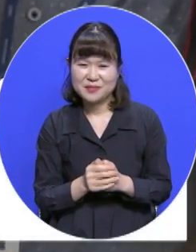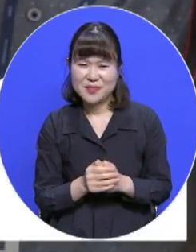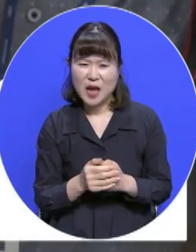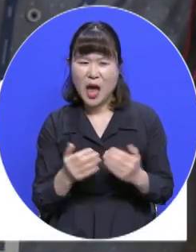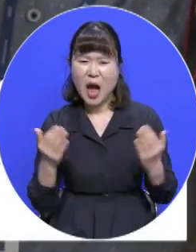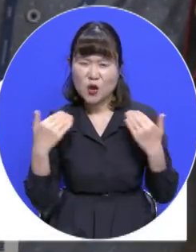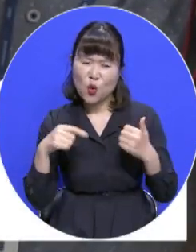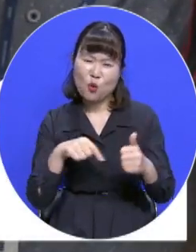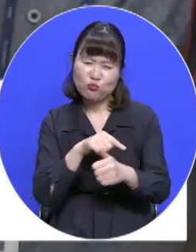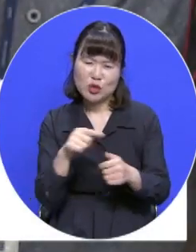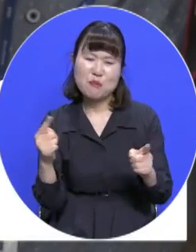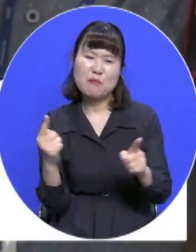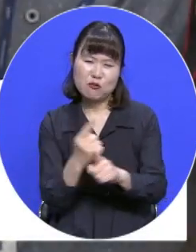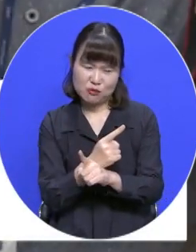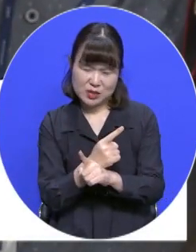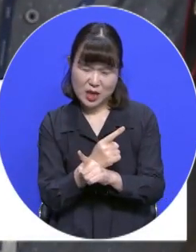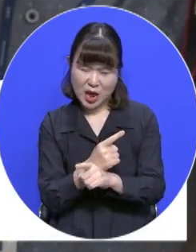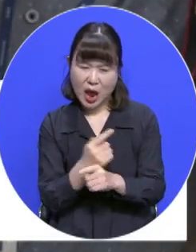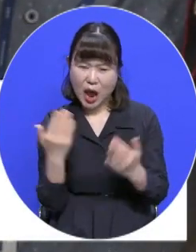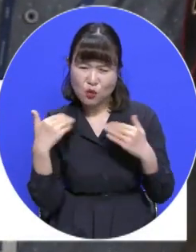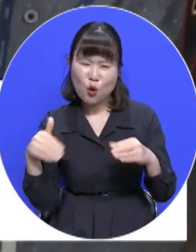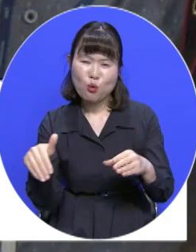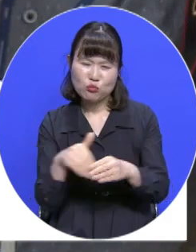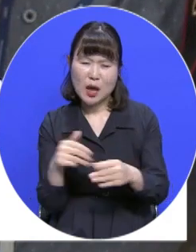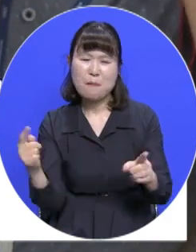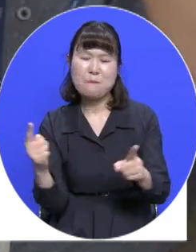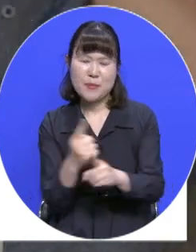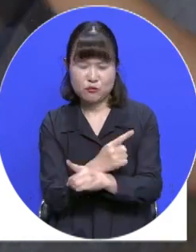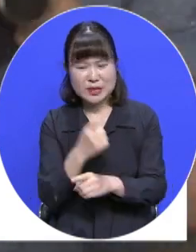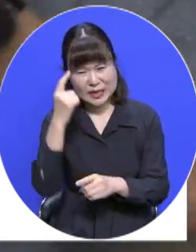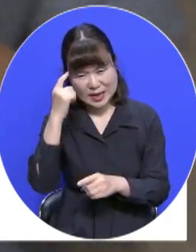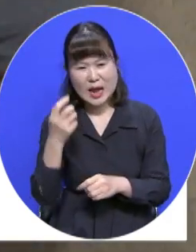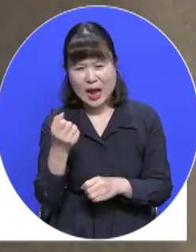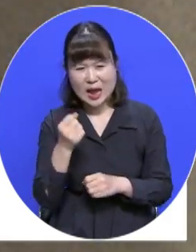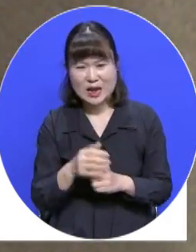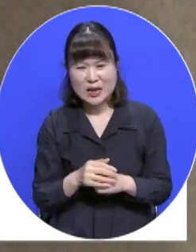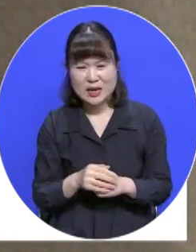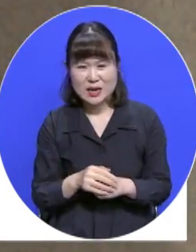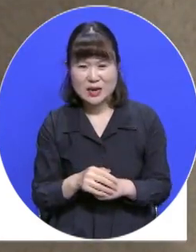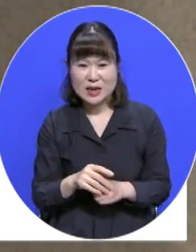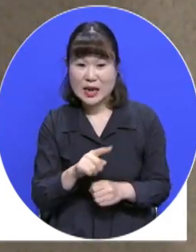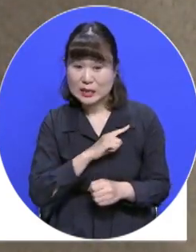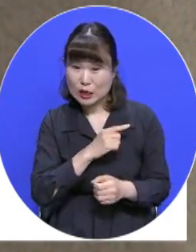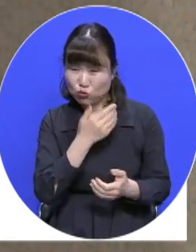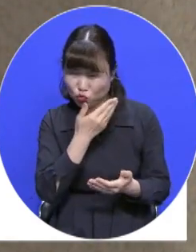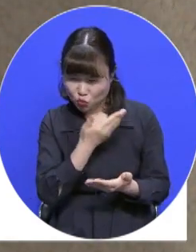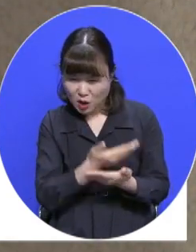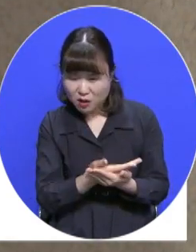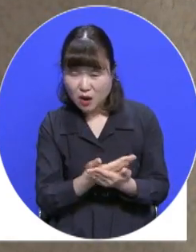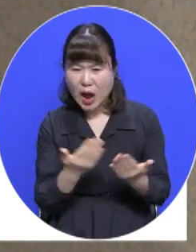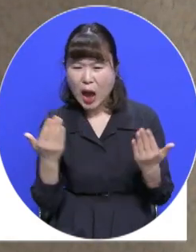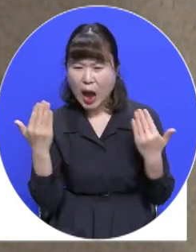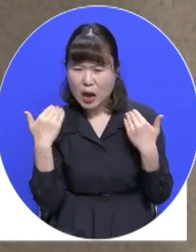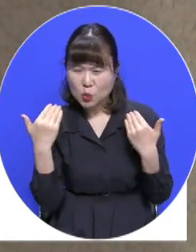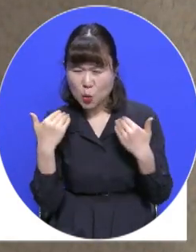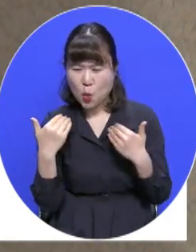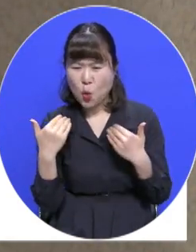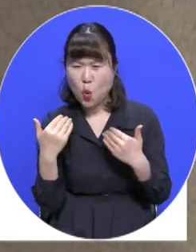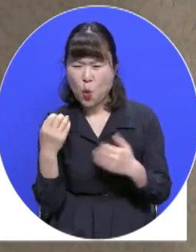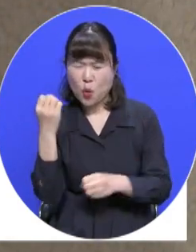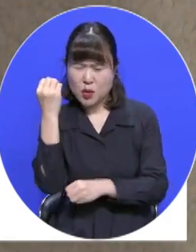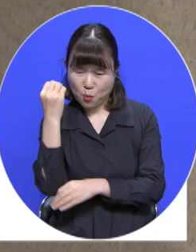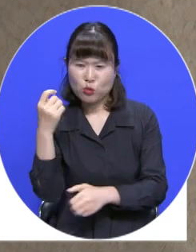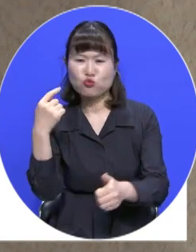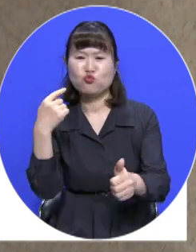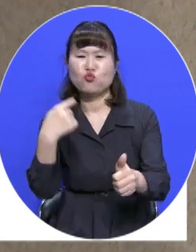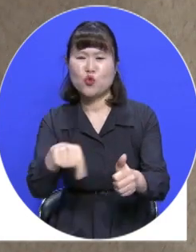학교의 분위기를 바꿀 수 있다, 학교의 문화를 바꿀 수 있다 이렇게 생각을 하고요. 가장 중요한 건 학교 본질인